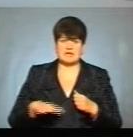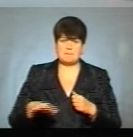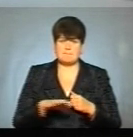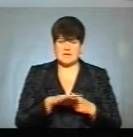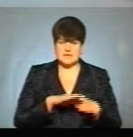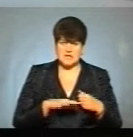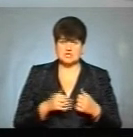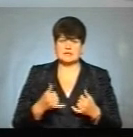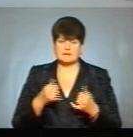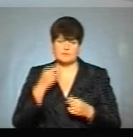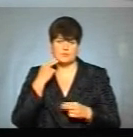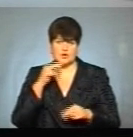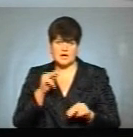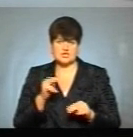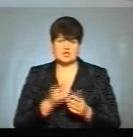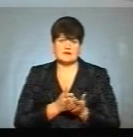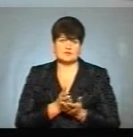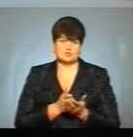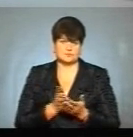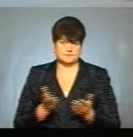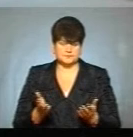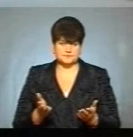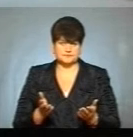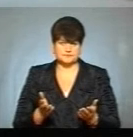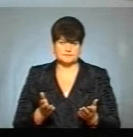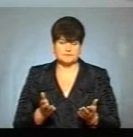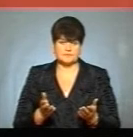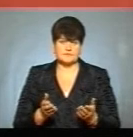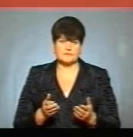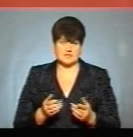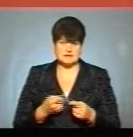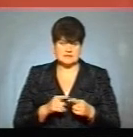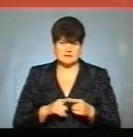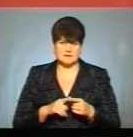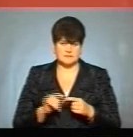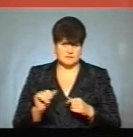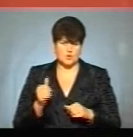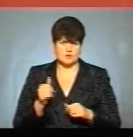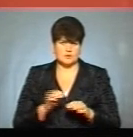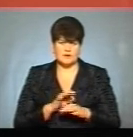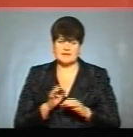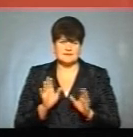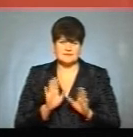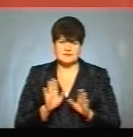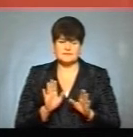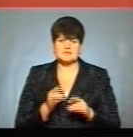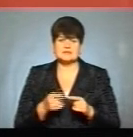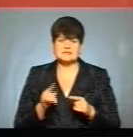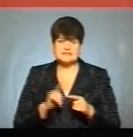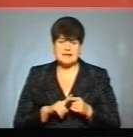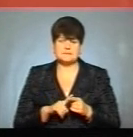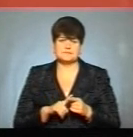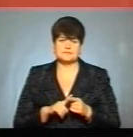майданчиків саме на покращення інфраструктури. Це скажемо, буде пілотні проекти, так? Це не те, що пілотні проекти,